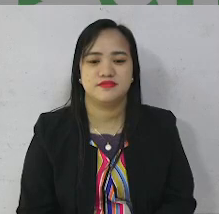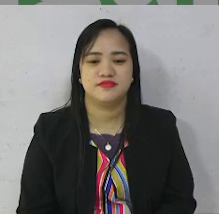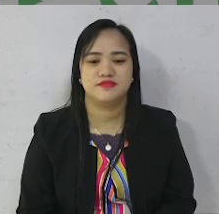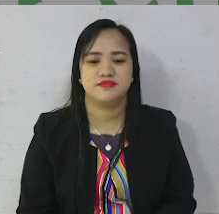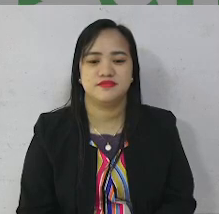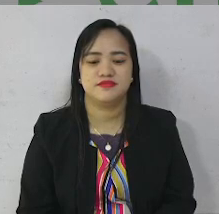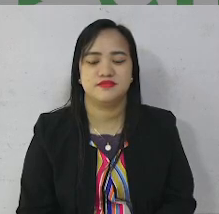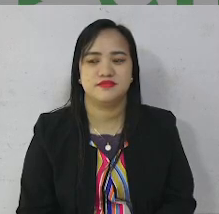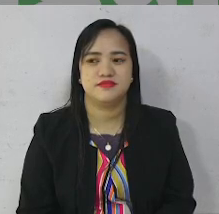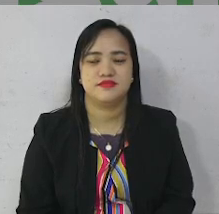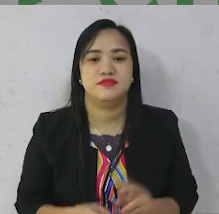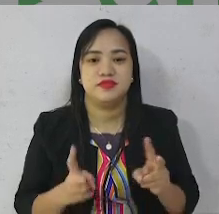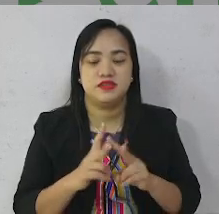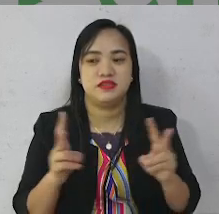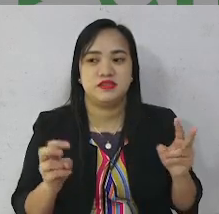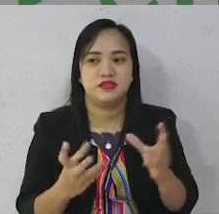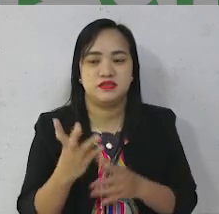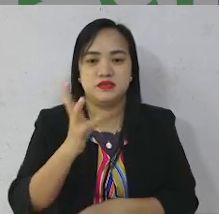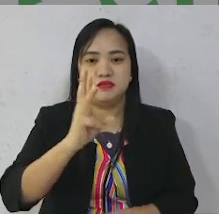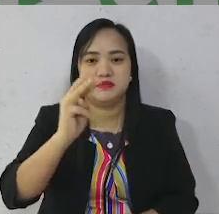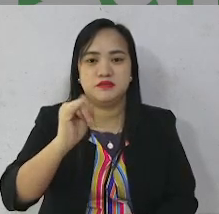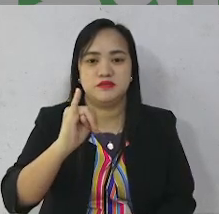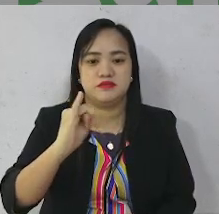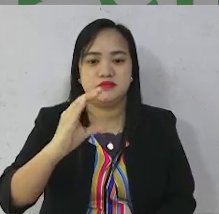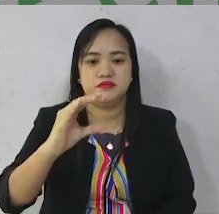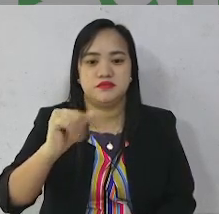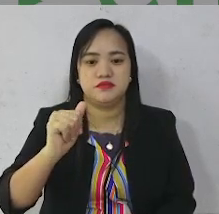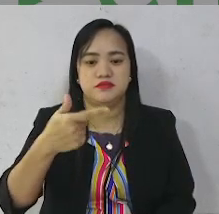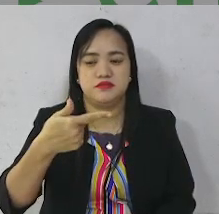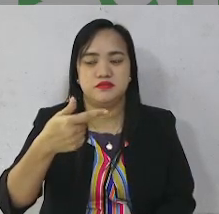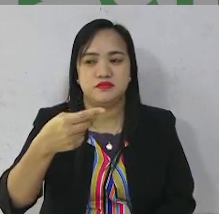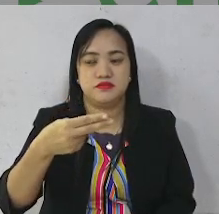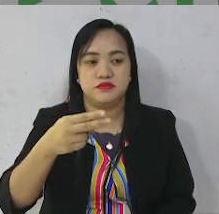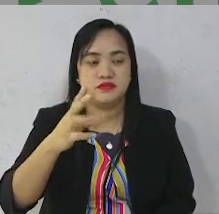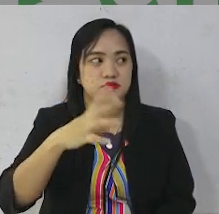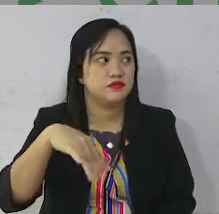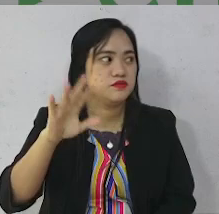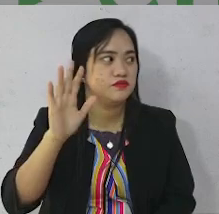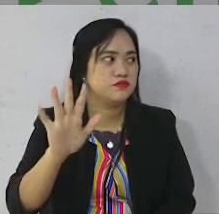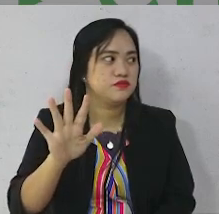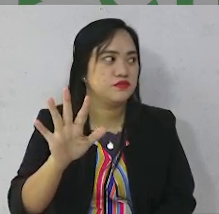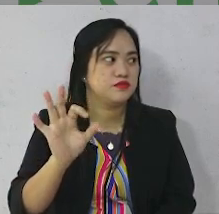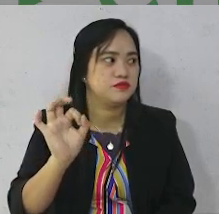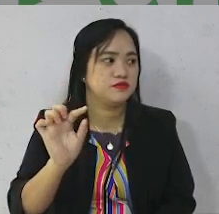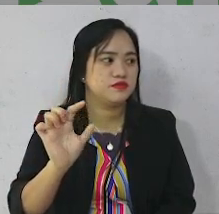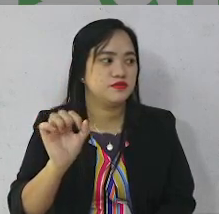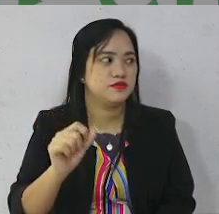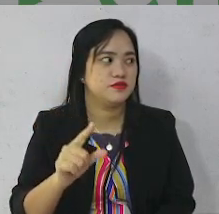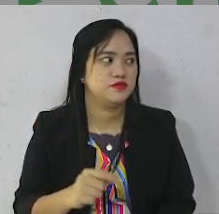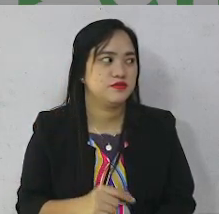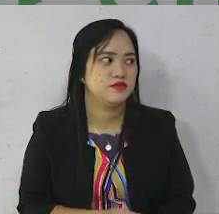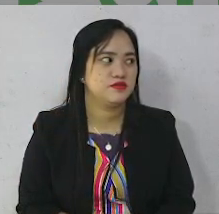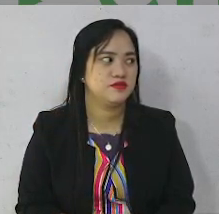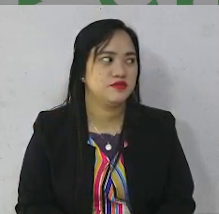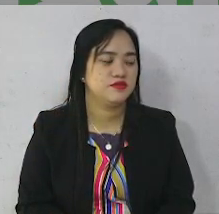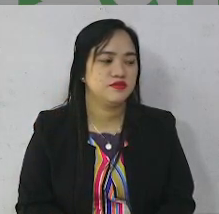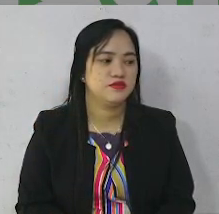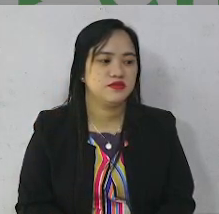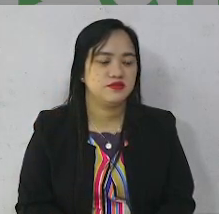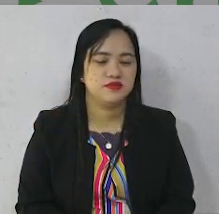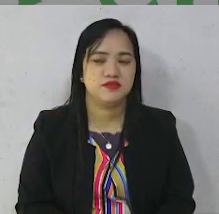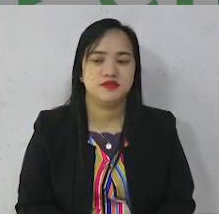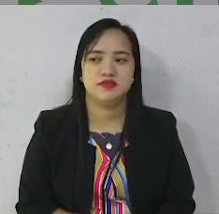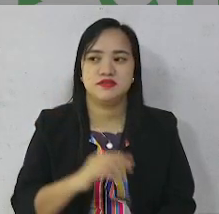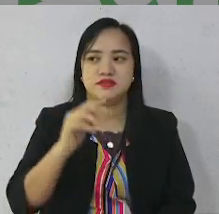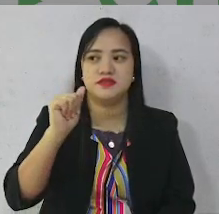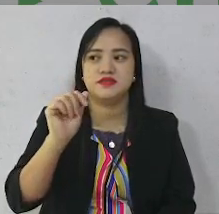tangkad mgaan si ano yata si Mikay is nasa 511 na eh oo oo Akalain mo si Mikay 511